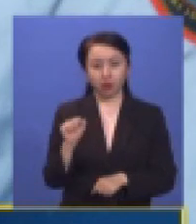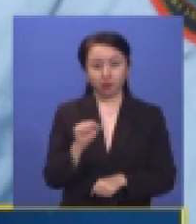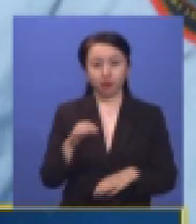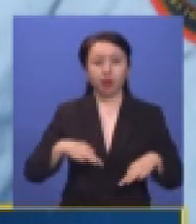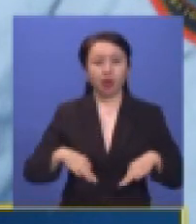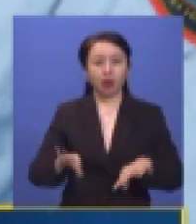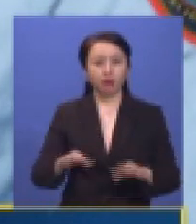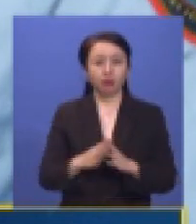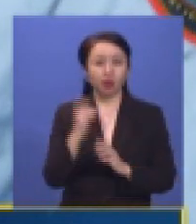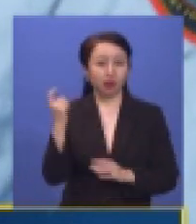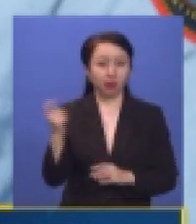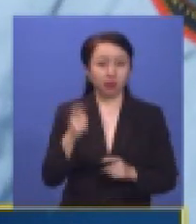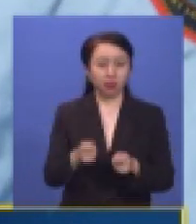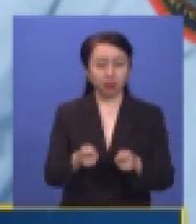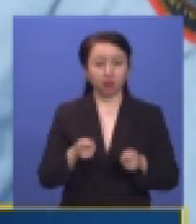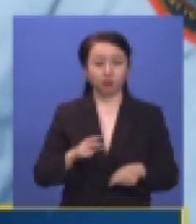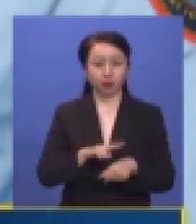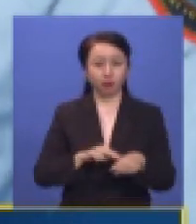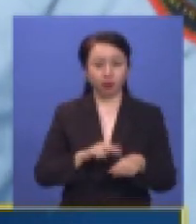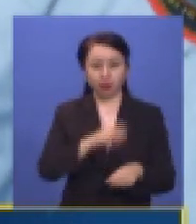полиции Северо-Казахстанской области.